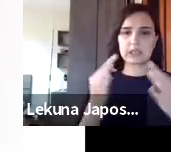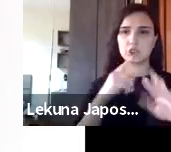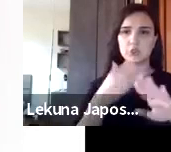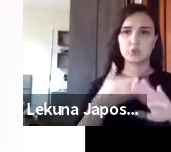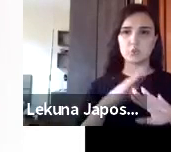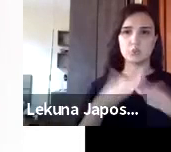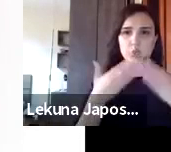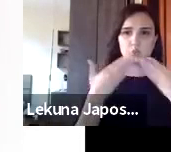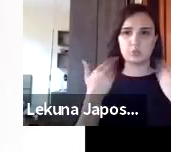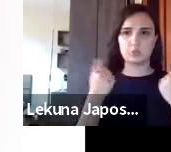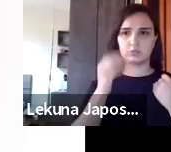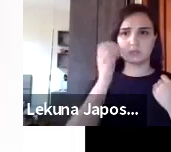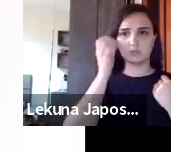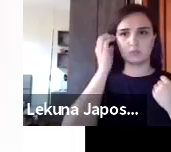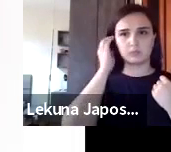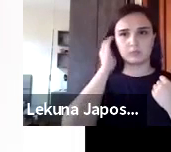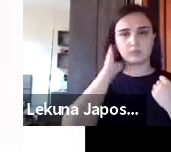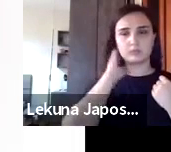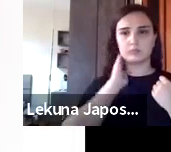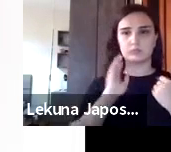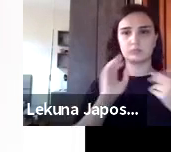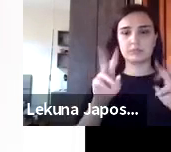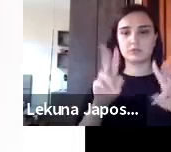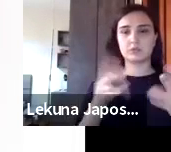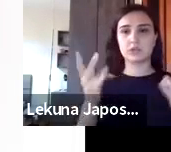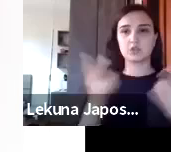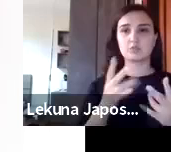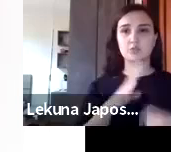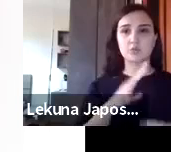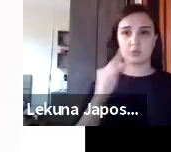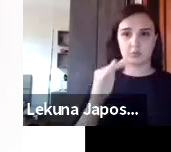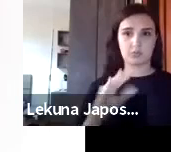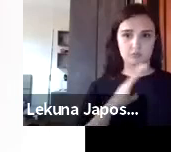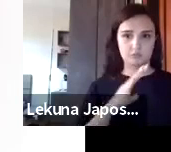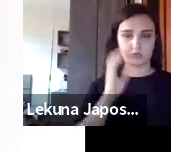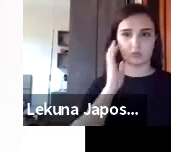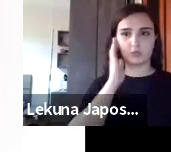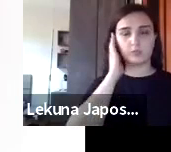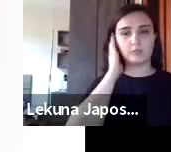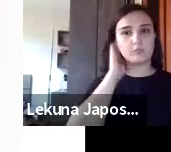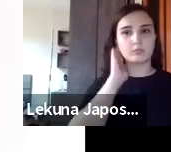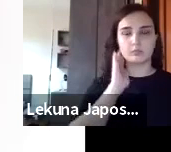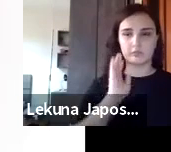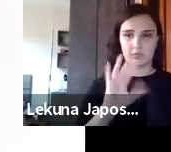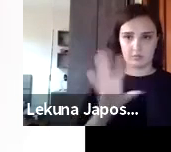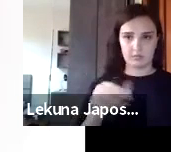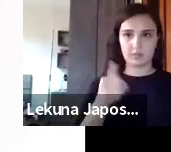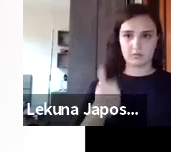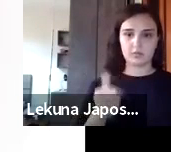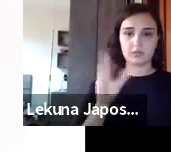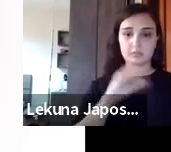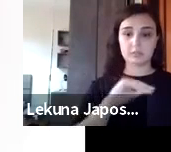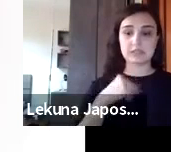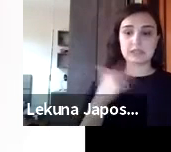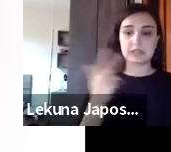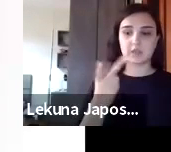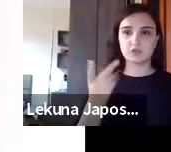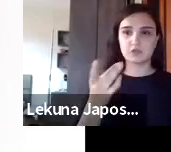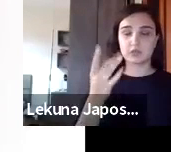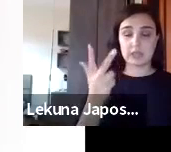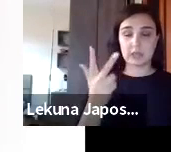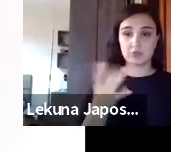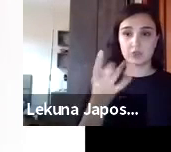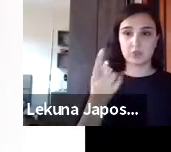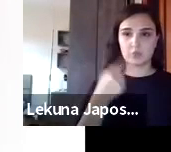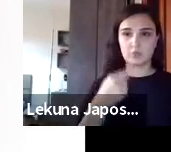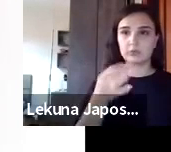სირთულეები, სპეციალური საჭიროების მქონე ბავშვი იყო, ნუ თავს კარგად დარტმევს. სამჯერ შეგუბრუნე შეკითხვა, რომ